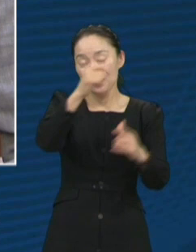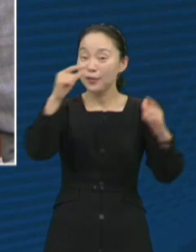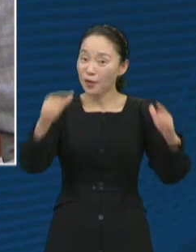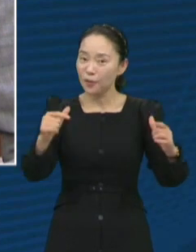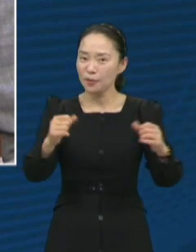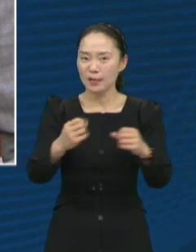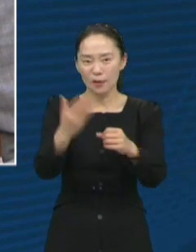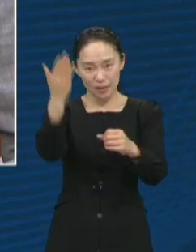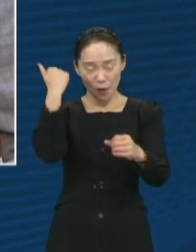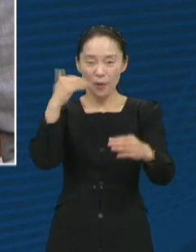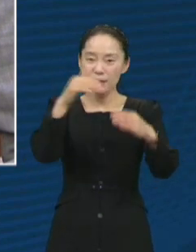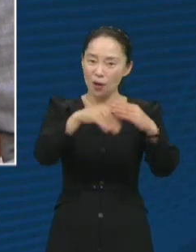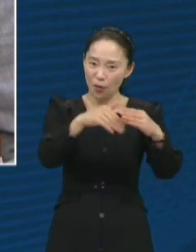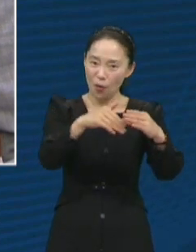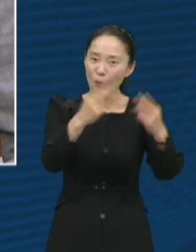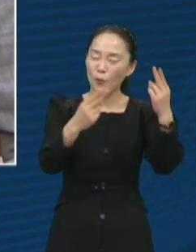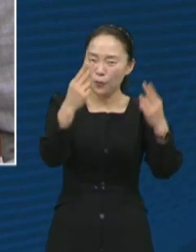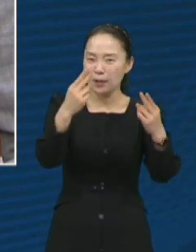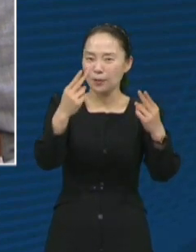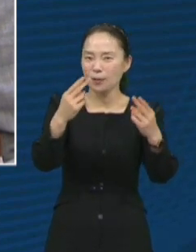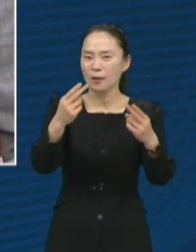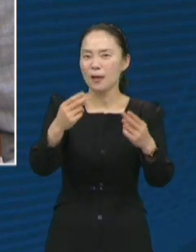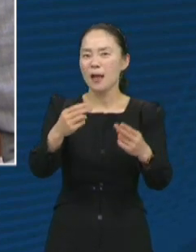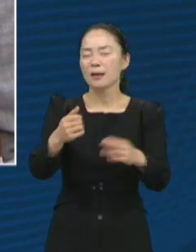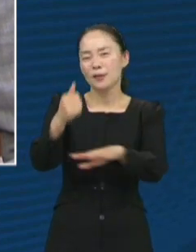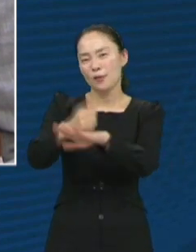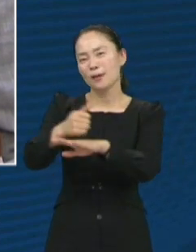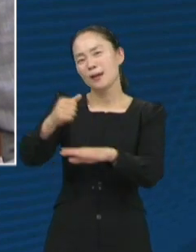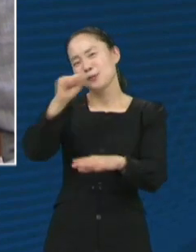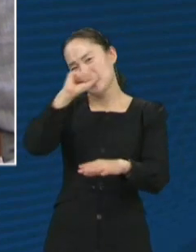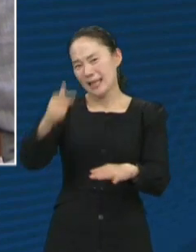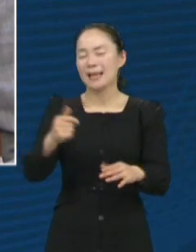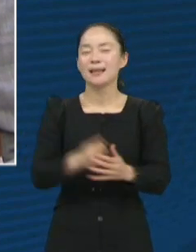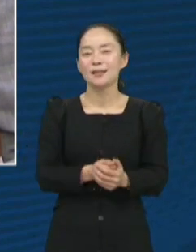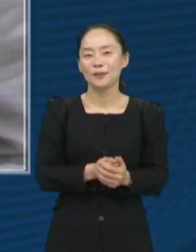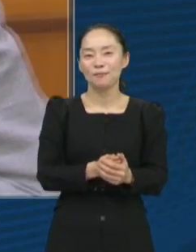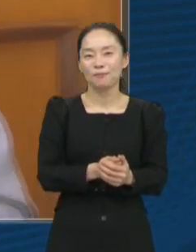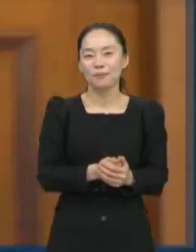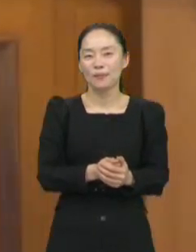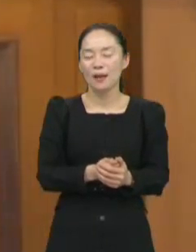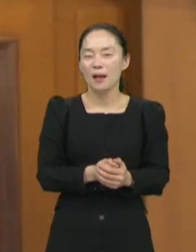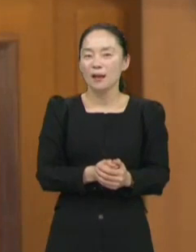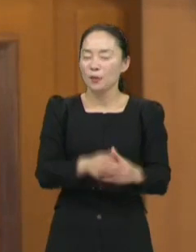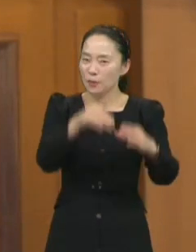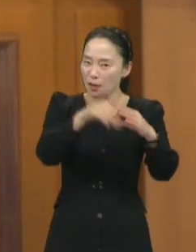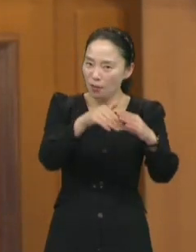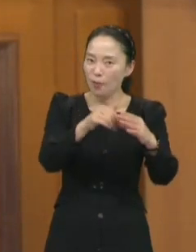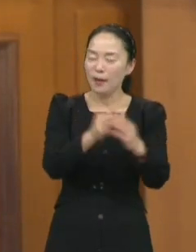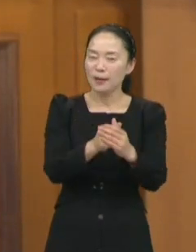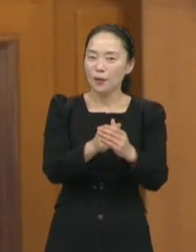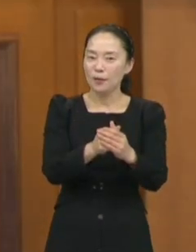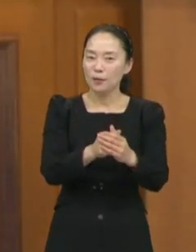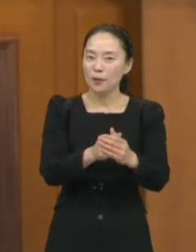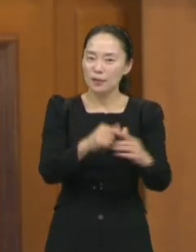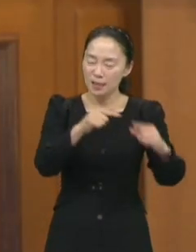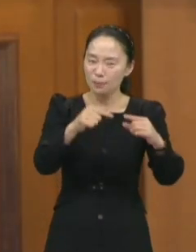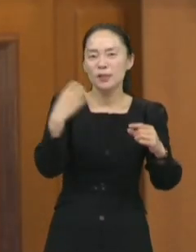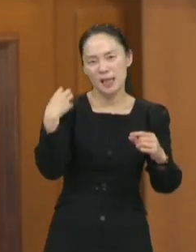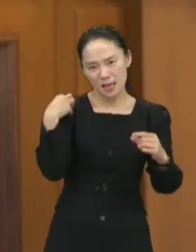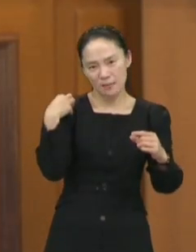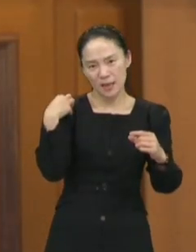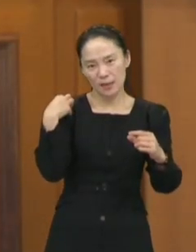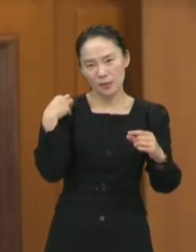선거보다도 더 좋지 못한 성적을 거두었기 때문에 어 총선의 실무 책임을 맡고 있었던